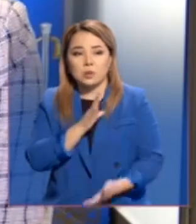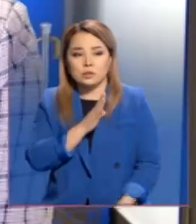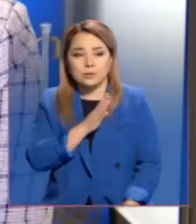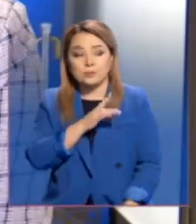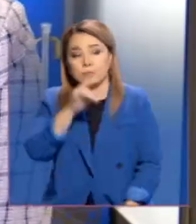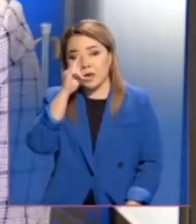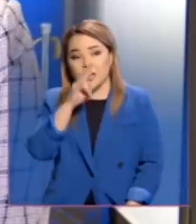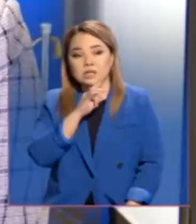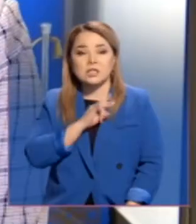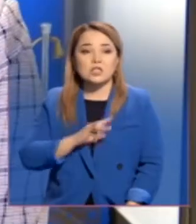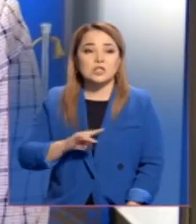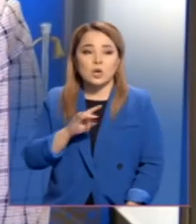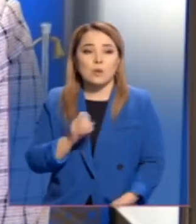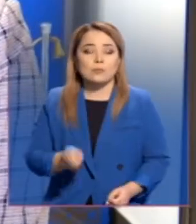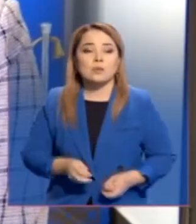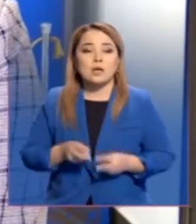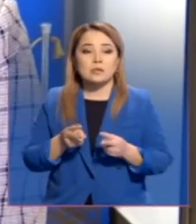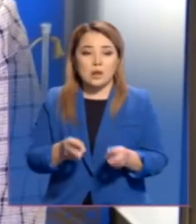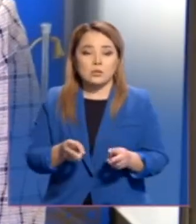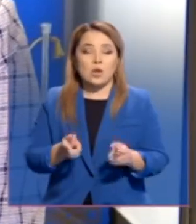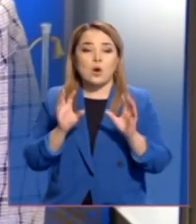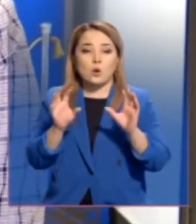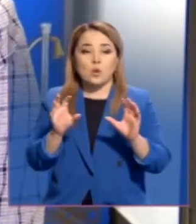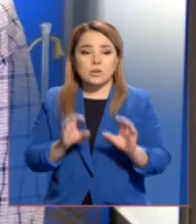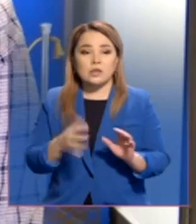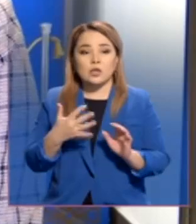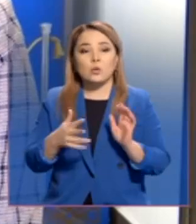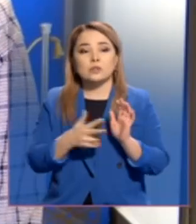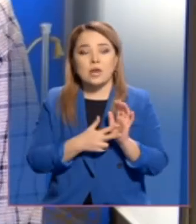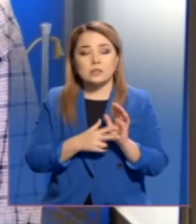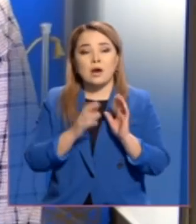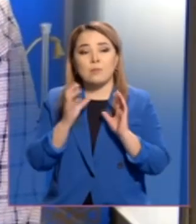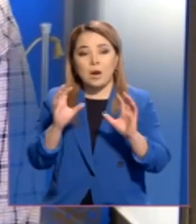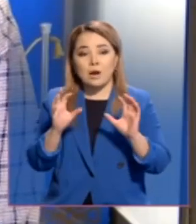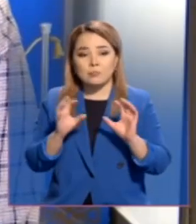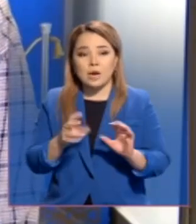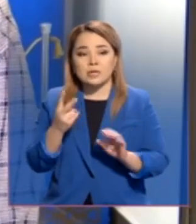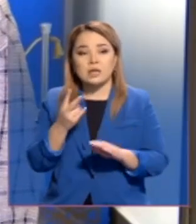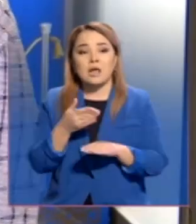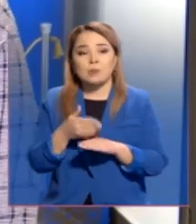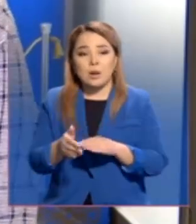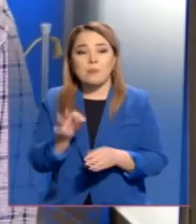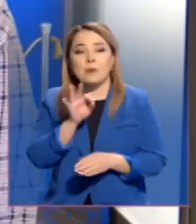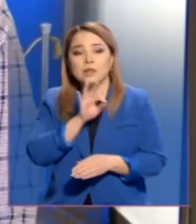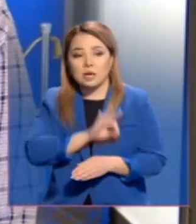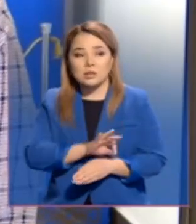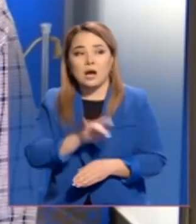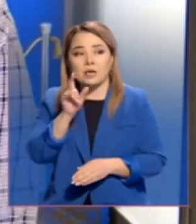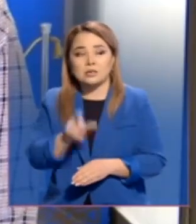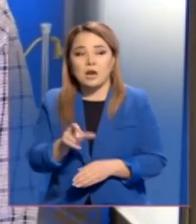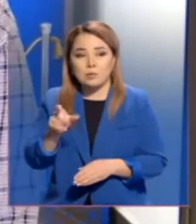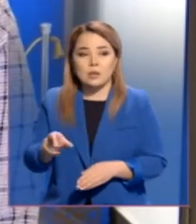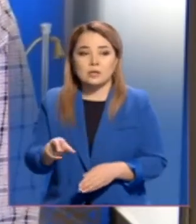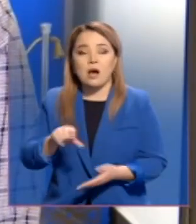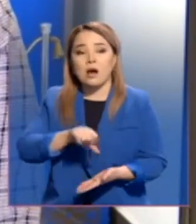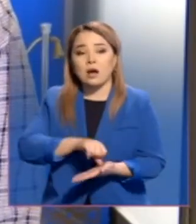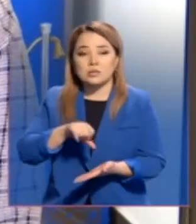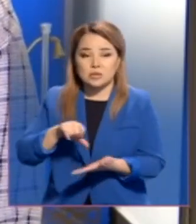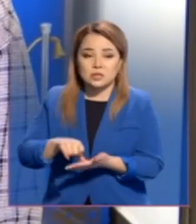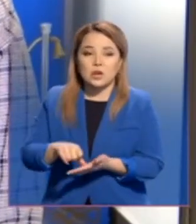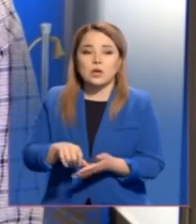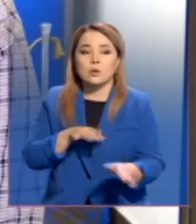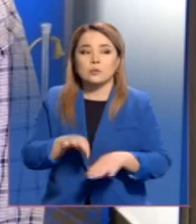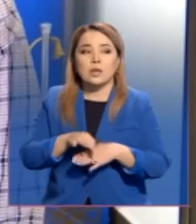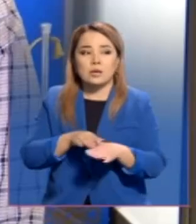Қазақстан Республикасы қылмыстық кодексінің 58-ші бабы 2-ші тармағын пайдалана отырып, азаматқа қатысты